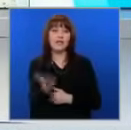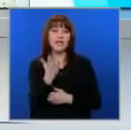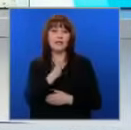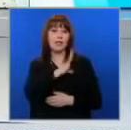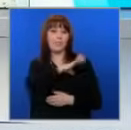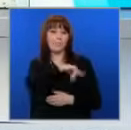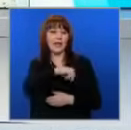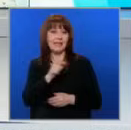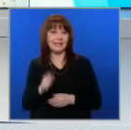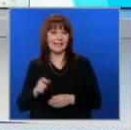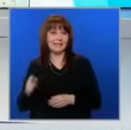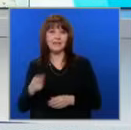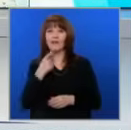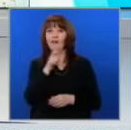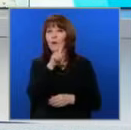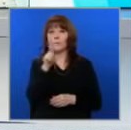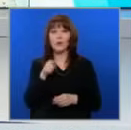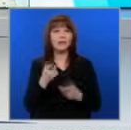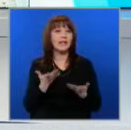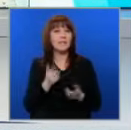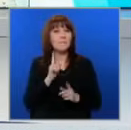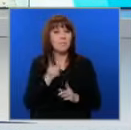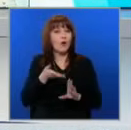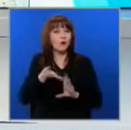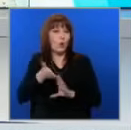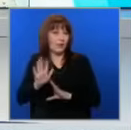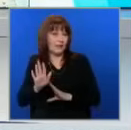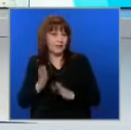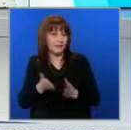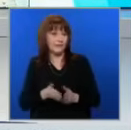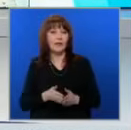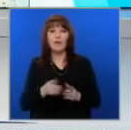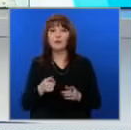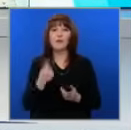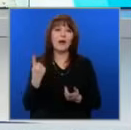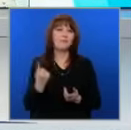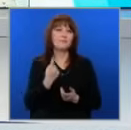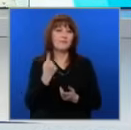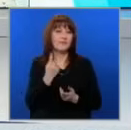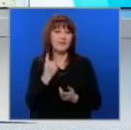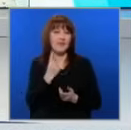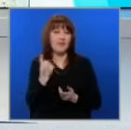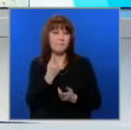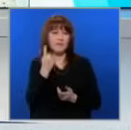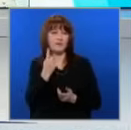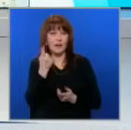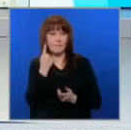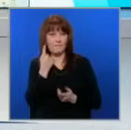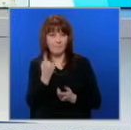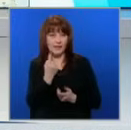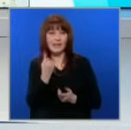1 500 000 палестинци, но въпросът сега е къде биха могли да отидат те. Това всъщност не е първия път, в който